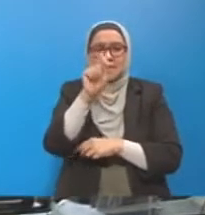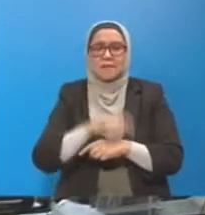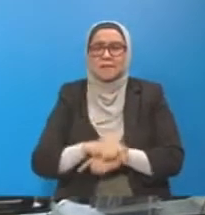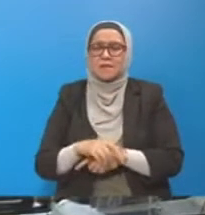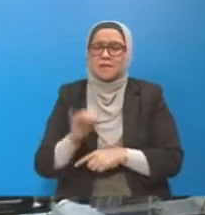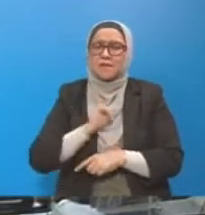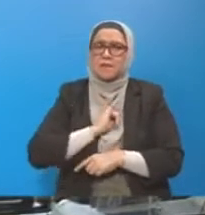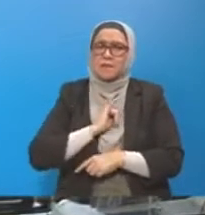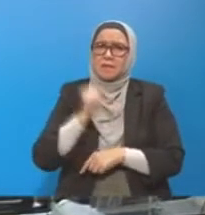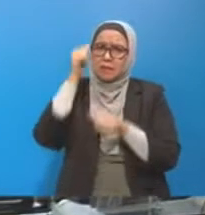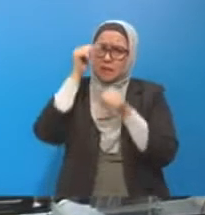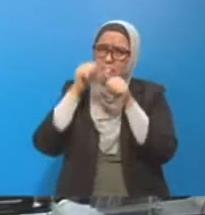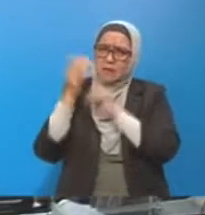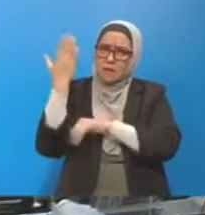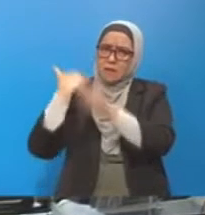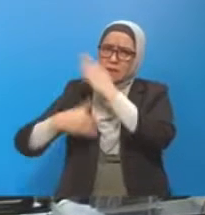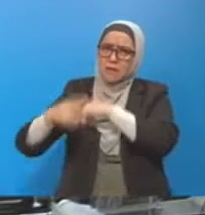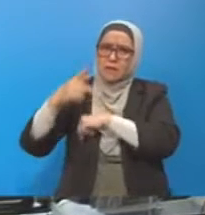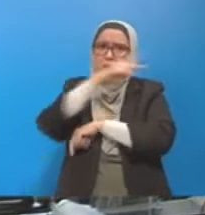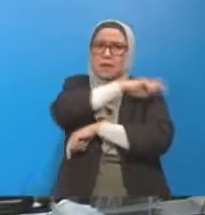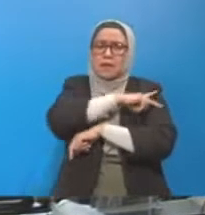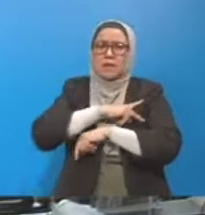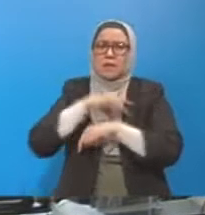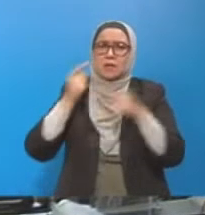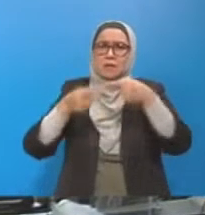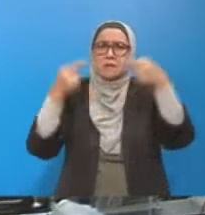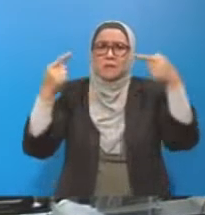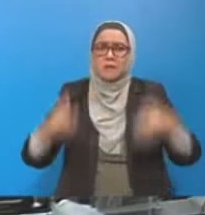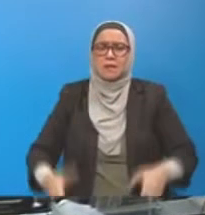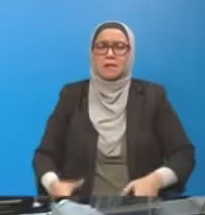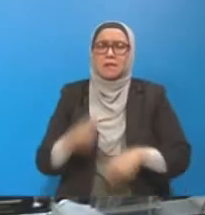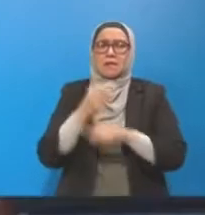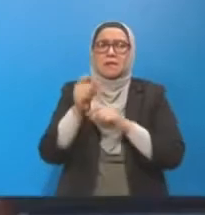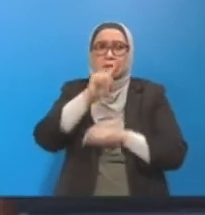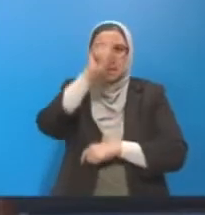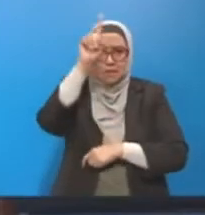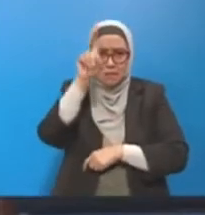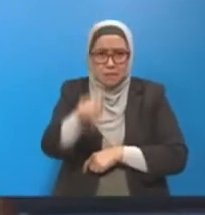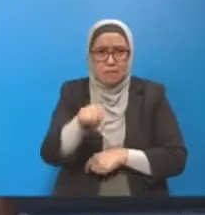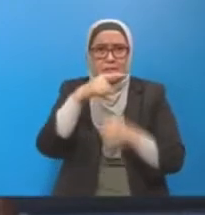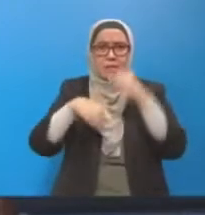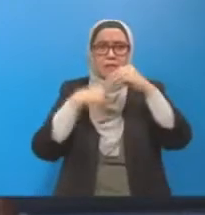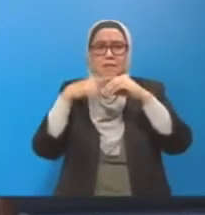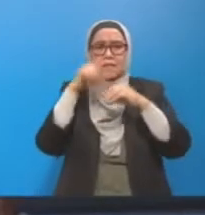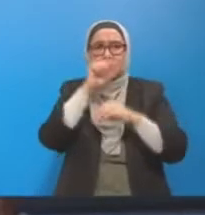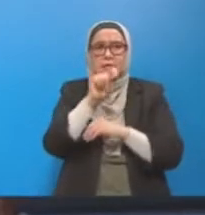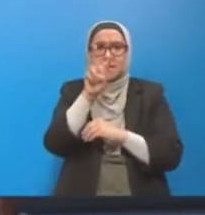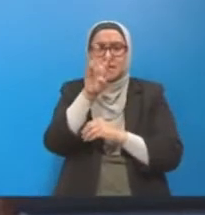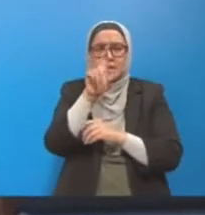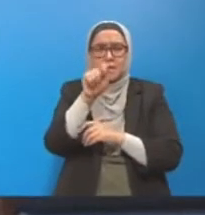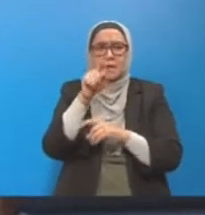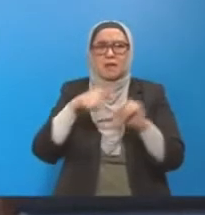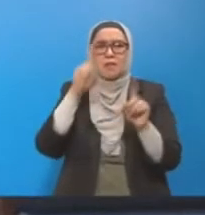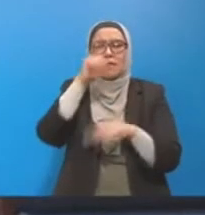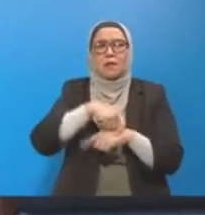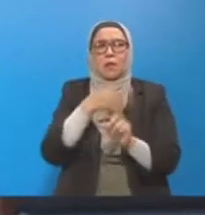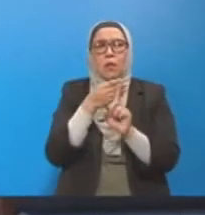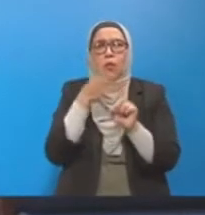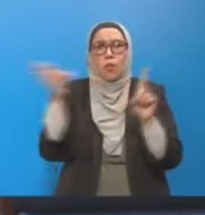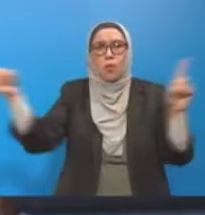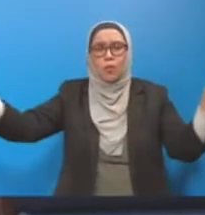kapok design pernah tanya kode menteri tapi menteri teori pergi merewang jauh cuma Khotimah menteri ada sentuh soalan saya